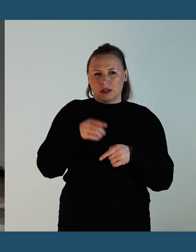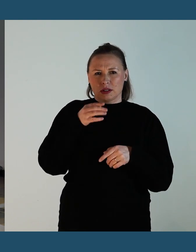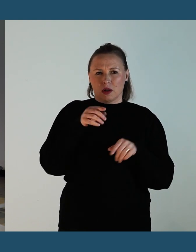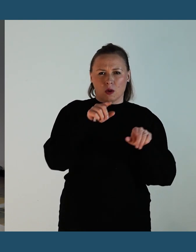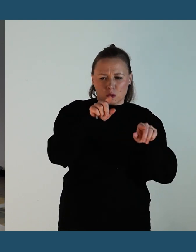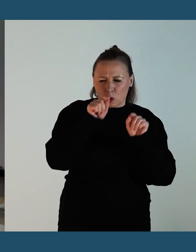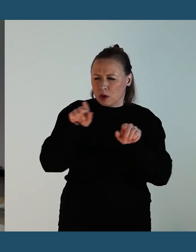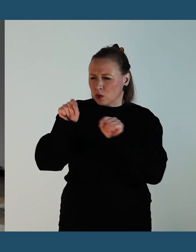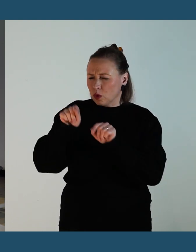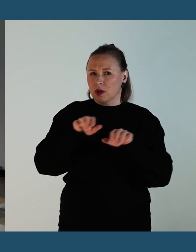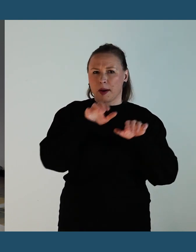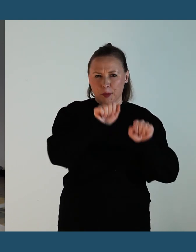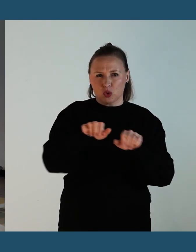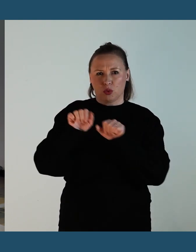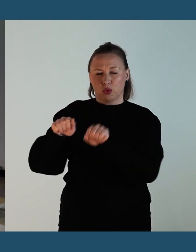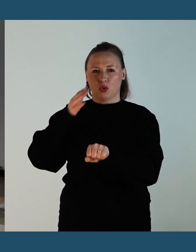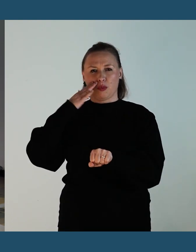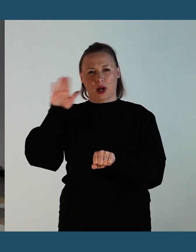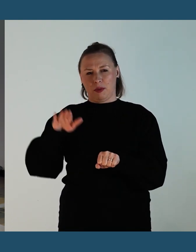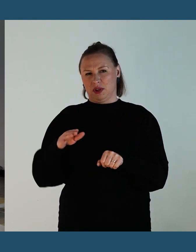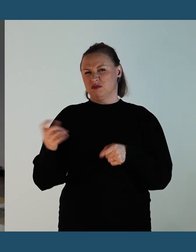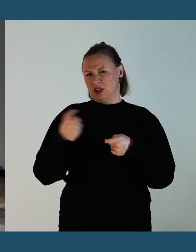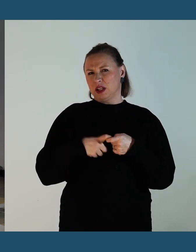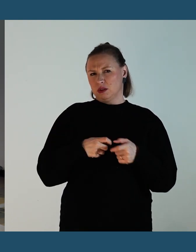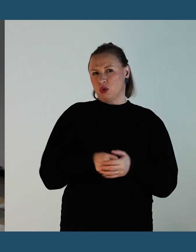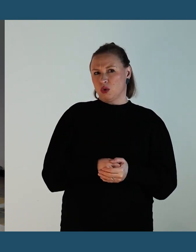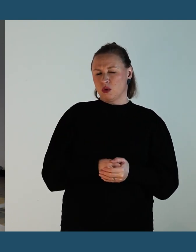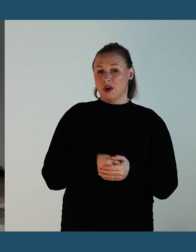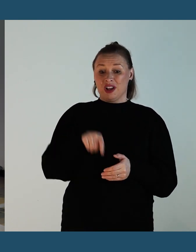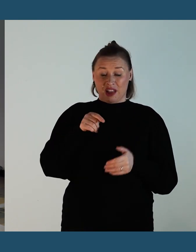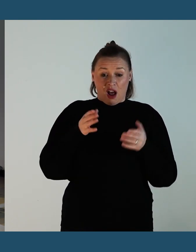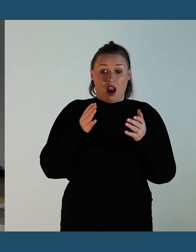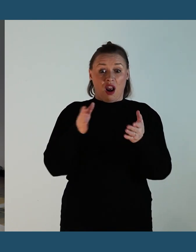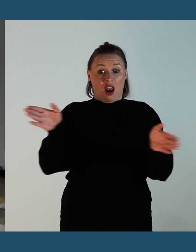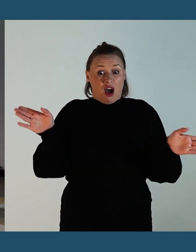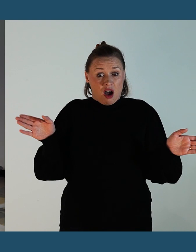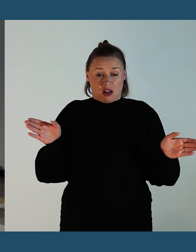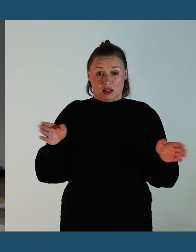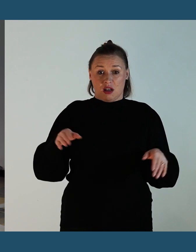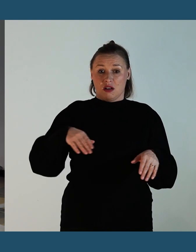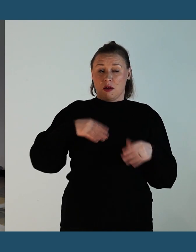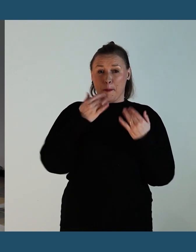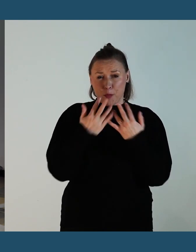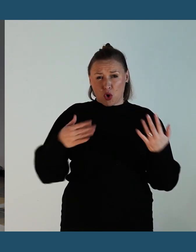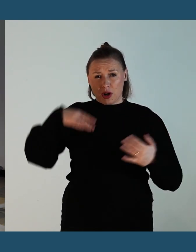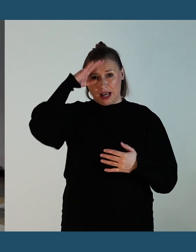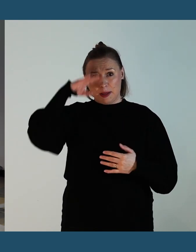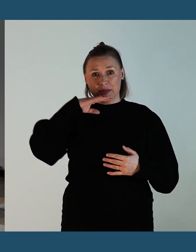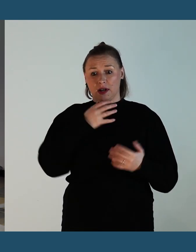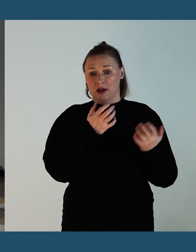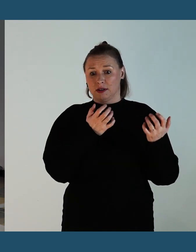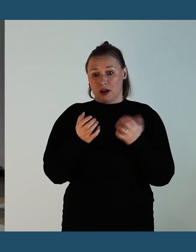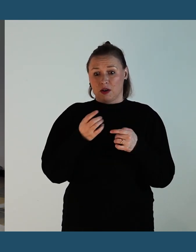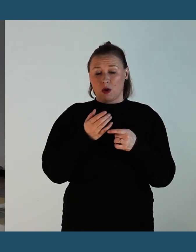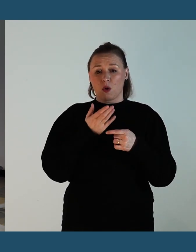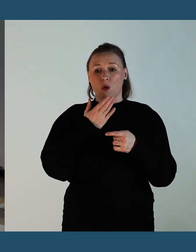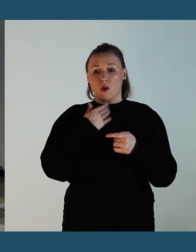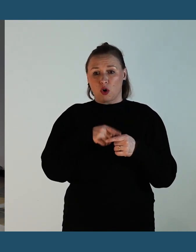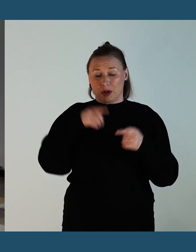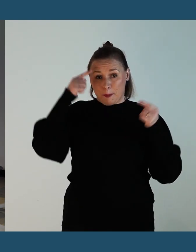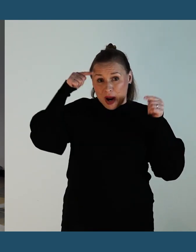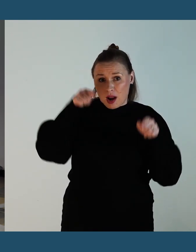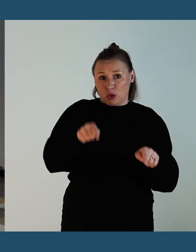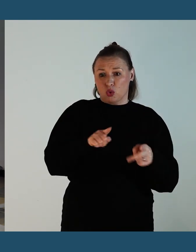siihen pystyttäisiin paremmin puuttumaan. Ja tähän me tarvittaisiin niin kuin aika laajalla skaalalla ihmisiä, jotka paneutuu siihen ja valvovat niitä